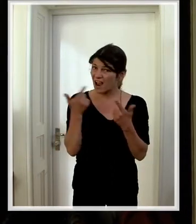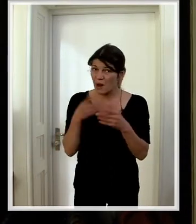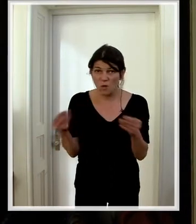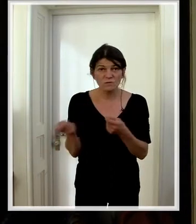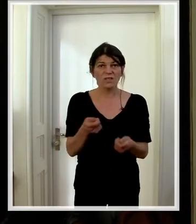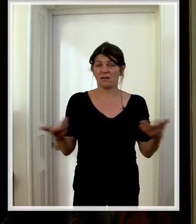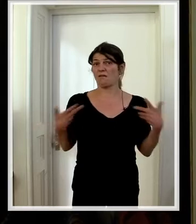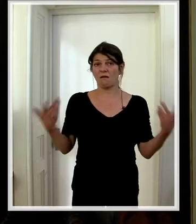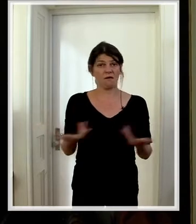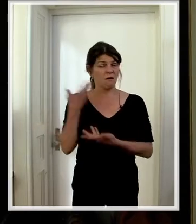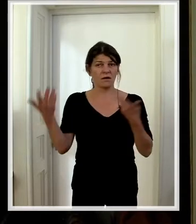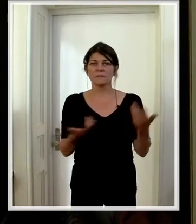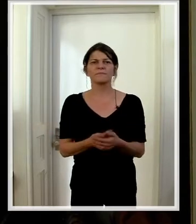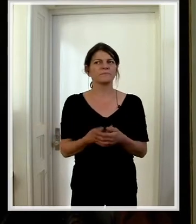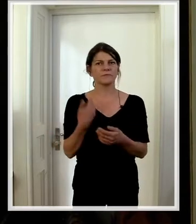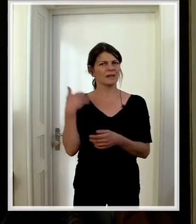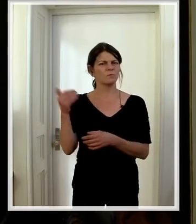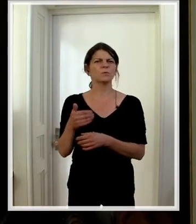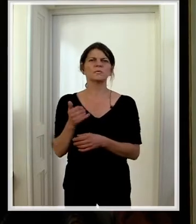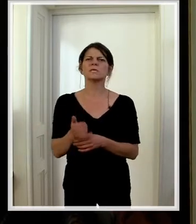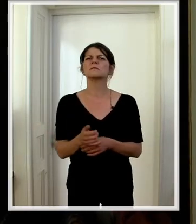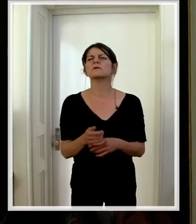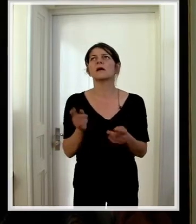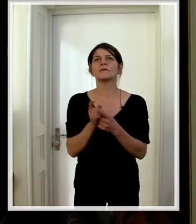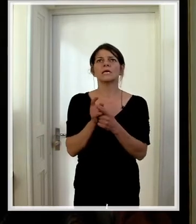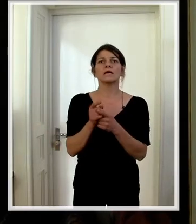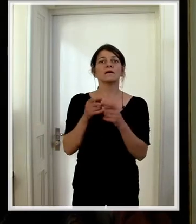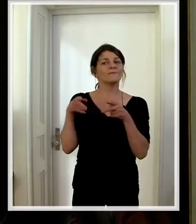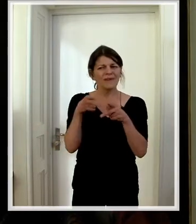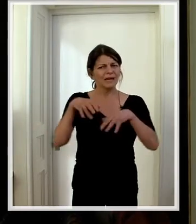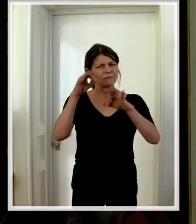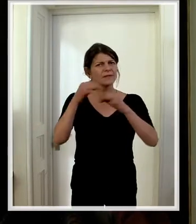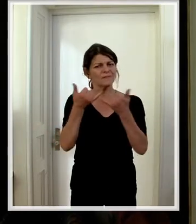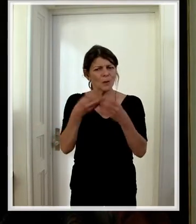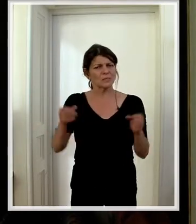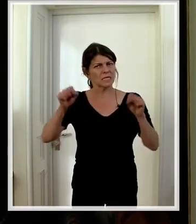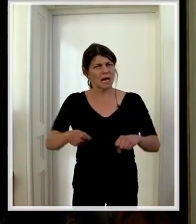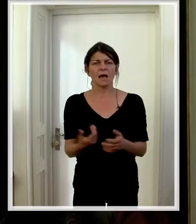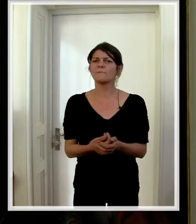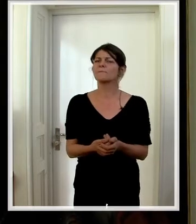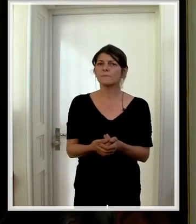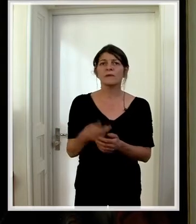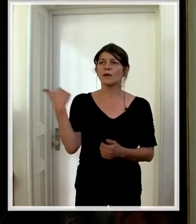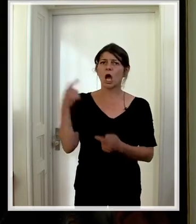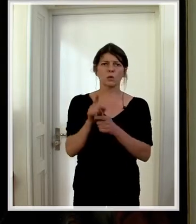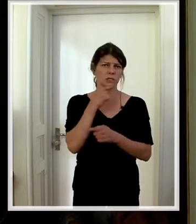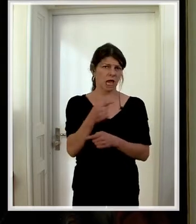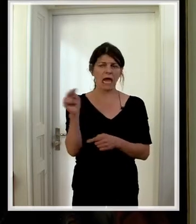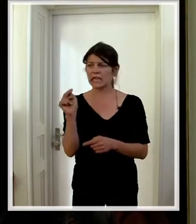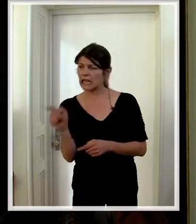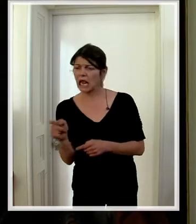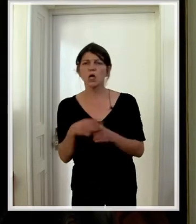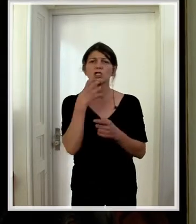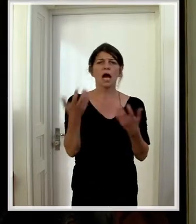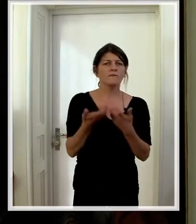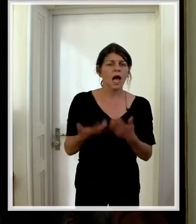werden. Und ich glaube, da müssen wir irgendwie jetzt den Ausweg finden. Ich denke, du hast schon gesehen, in Nendl und in Schaanwal